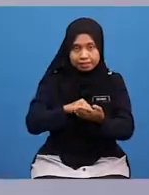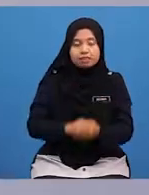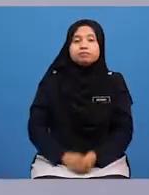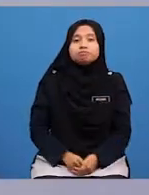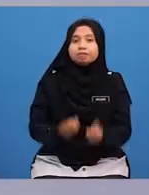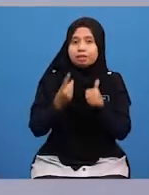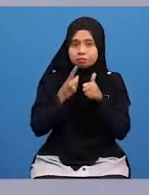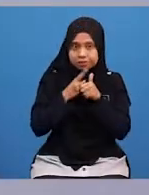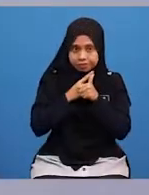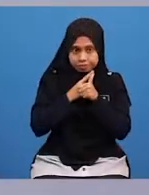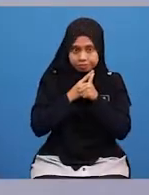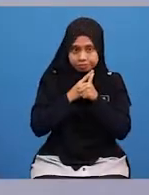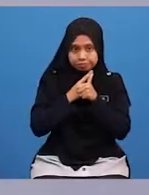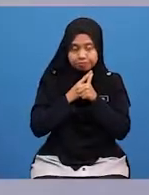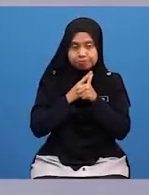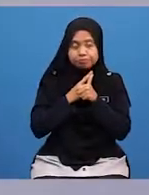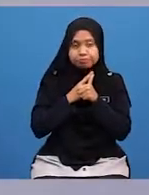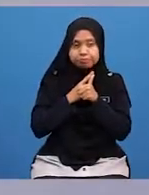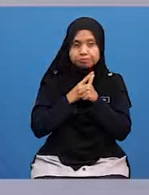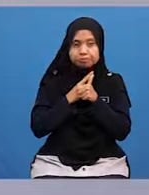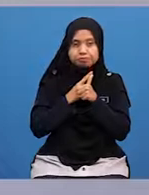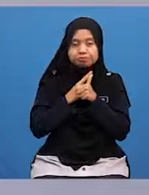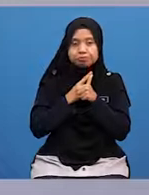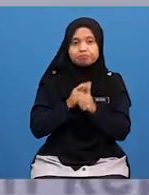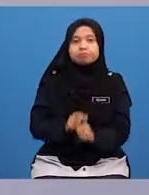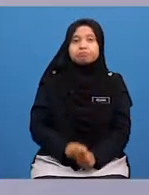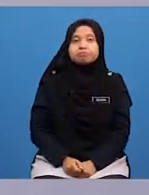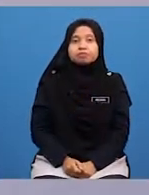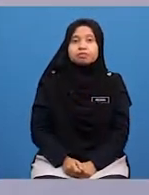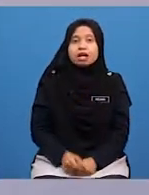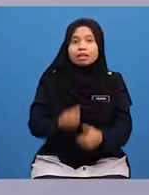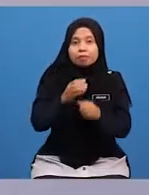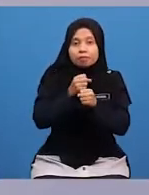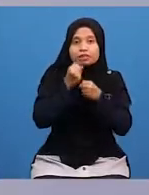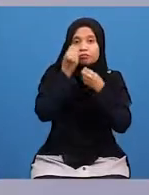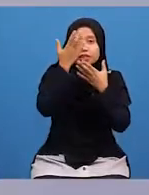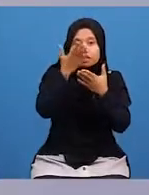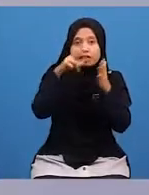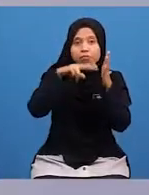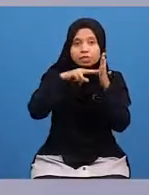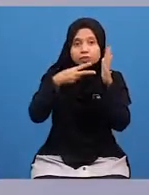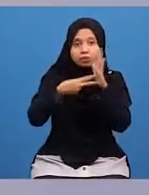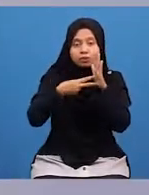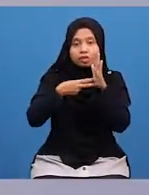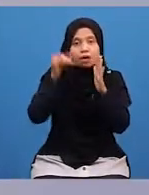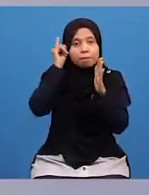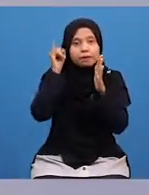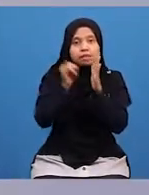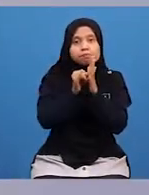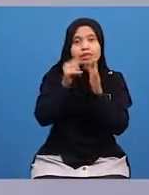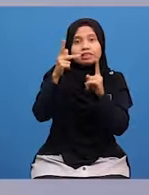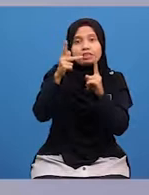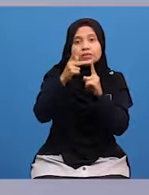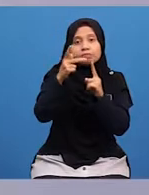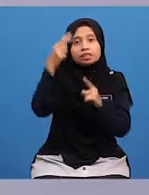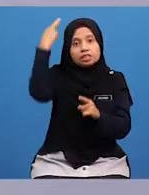Objektif pembelajaran kita pada hari ini ialah, pertama, dapat menyatakan maksud beriman kepada